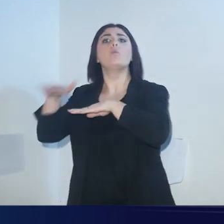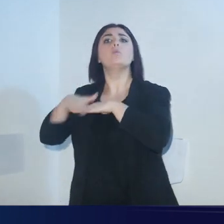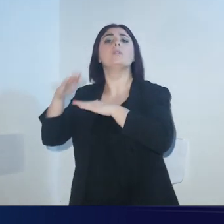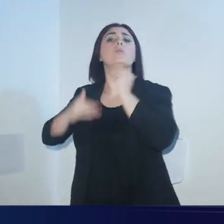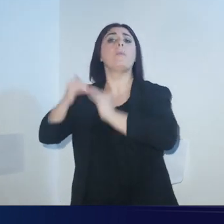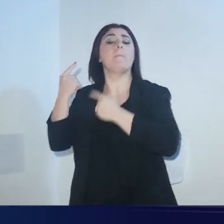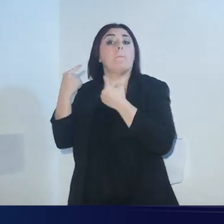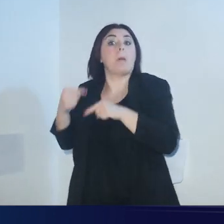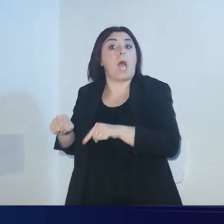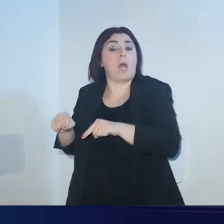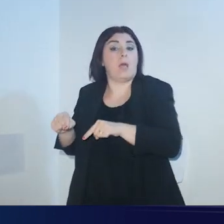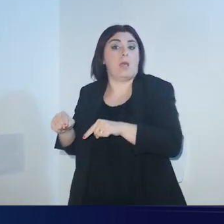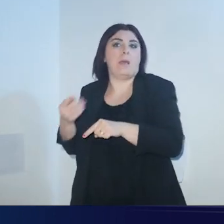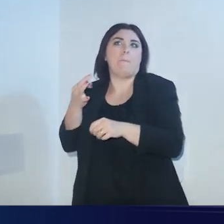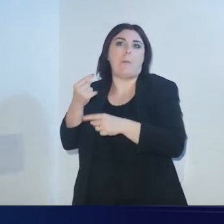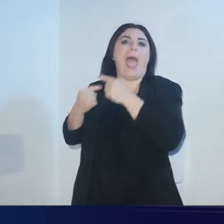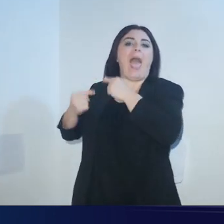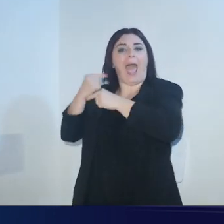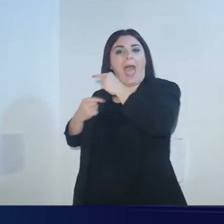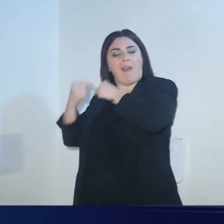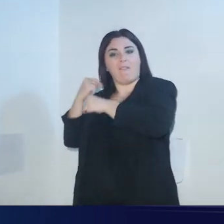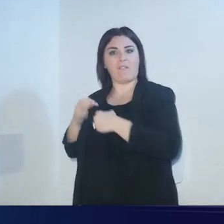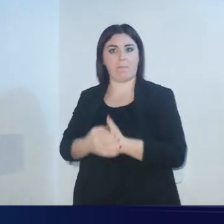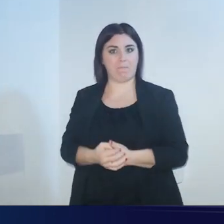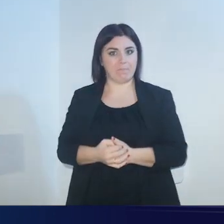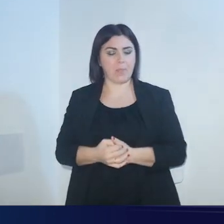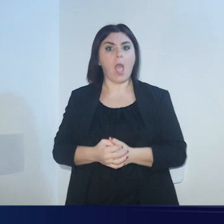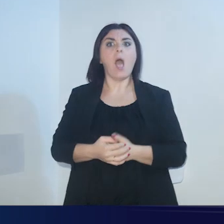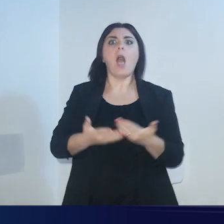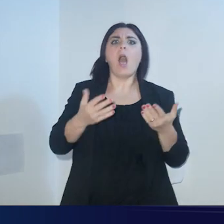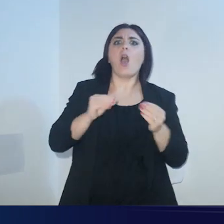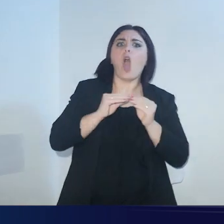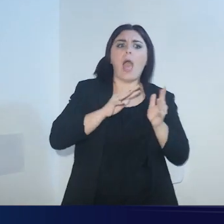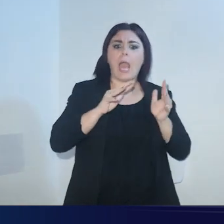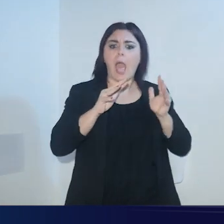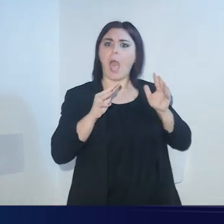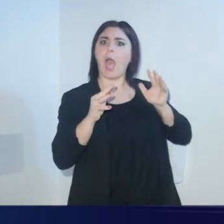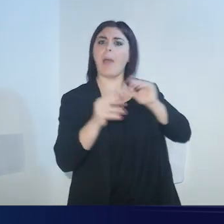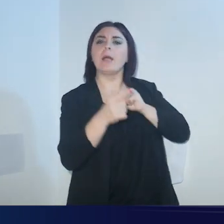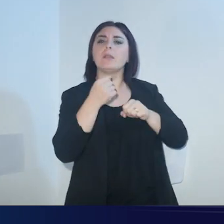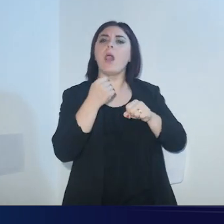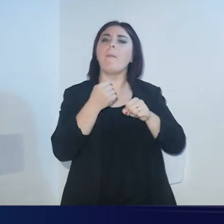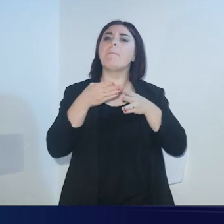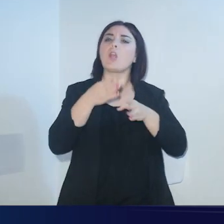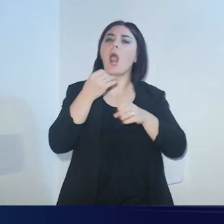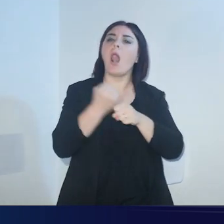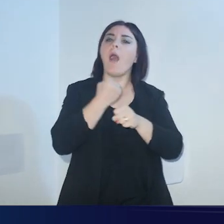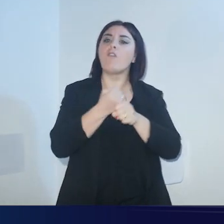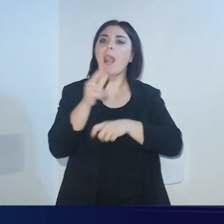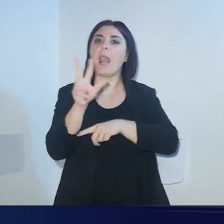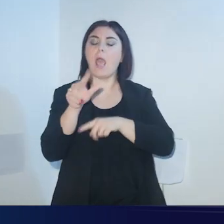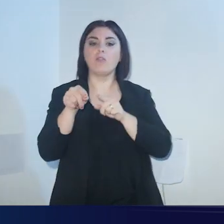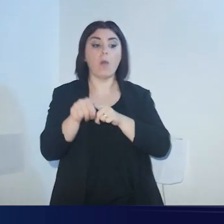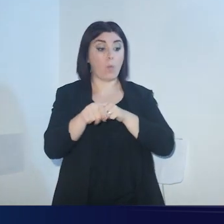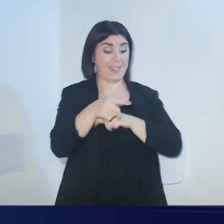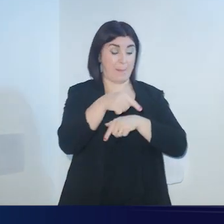utilizzati dai nostri avi. Ma come è cambiato il percorso di lavorazione del legno? Ha vissuto